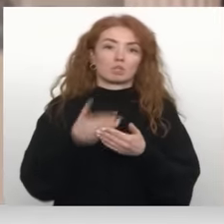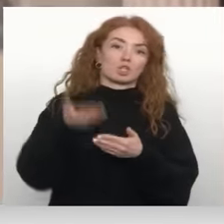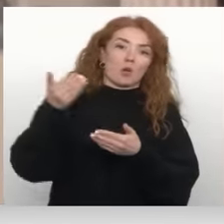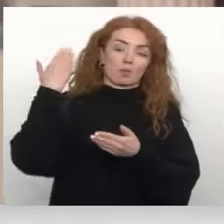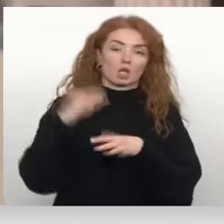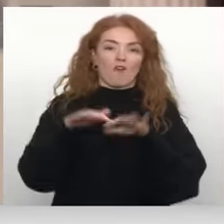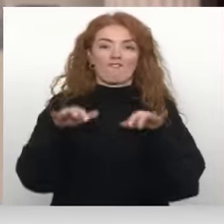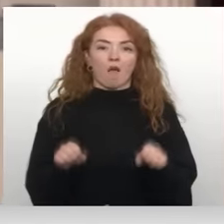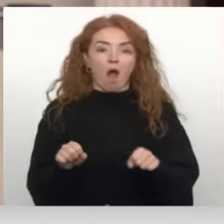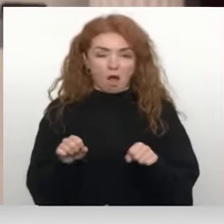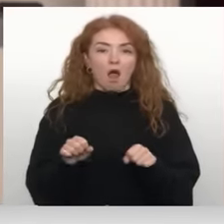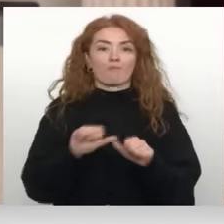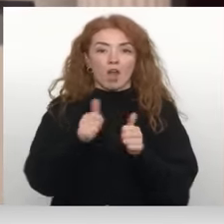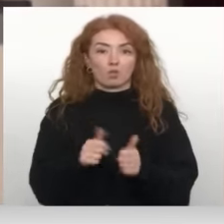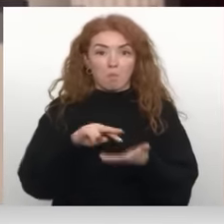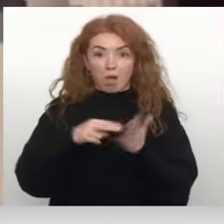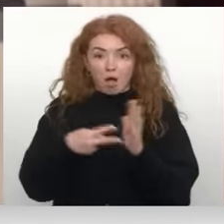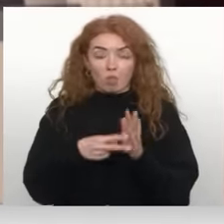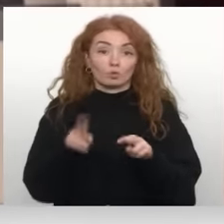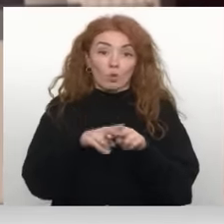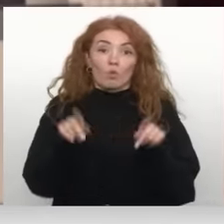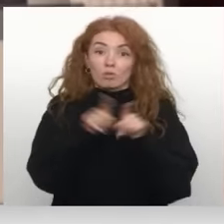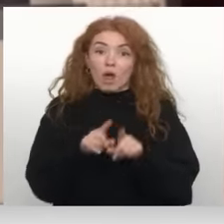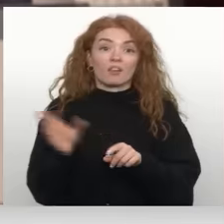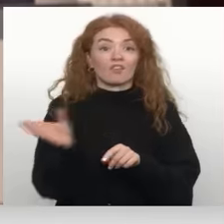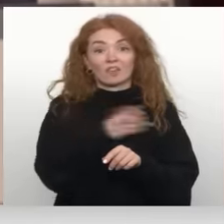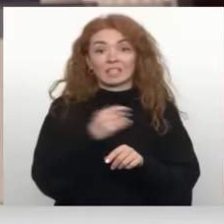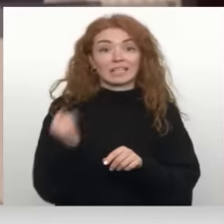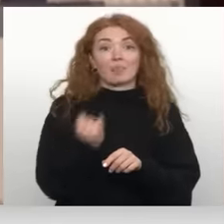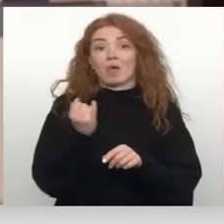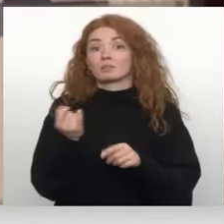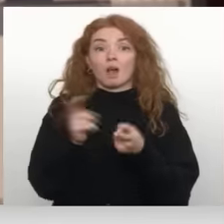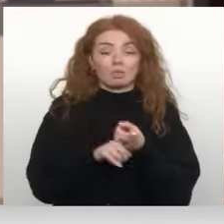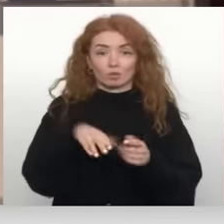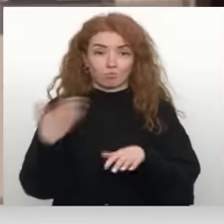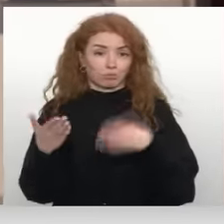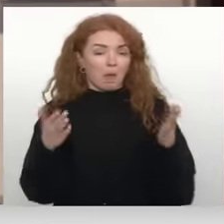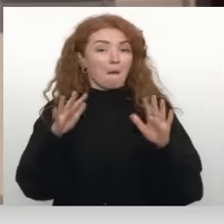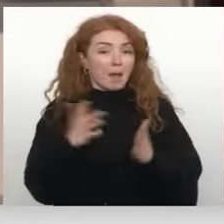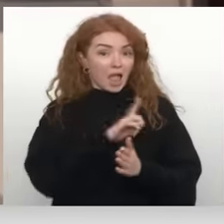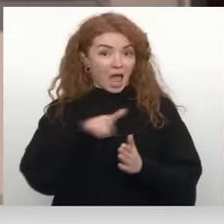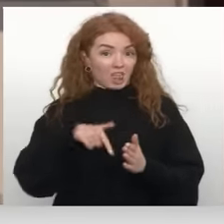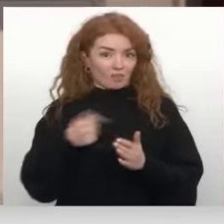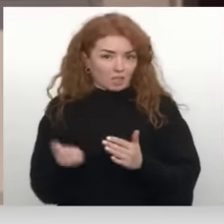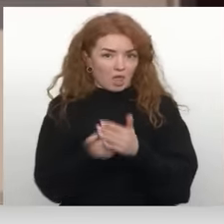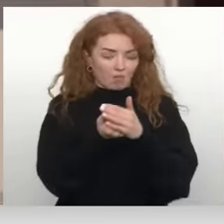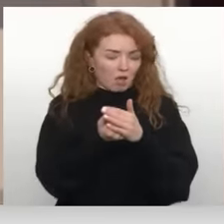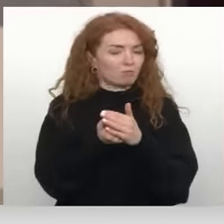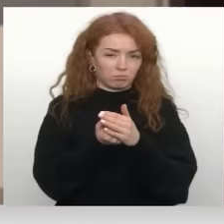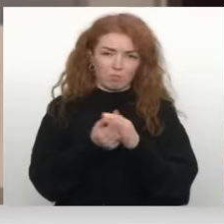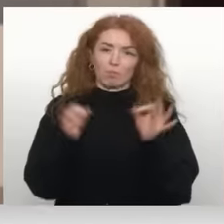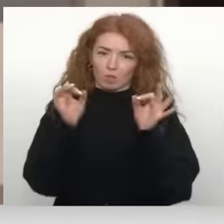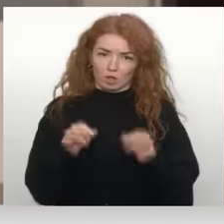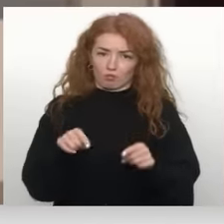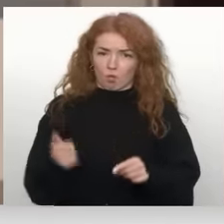tika taisīti, un iesaistot, protams, visi interesētās puses. Bet, ja runā par Latvijas atbalstu, es gribu teikt, ka Latvija atbalsts pat ir